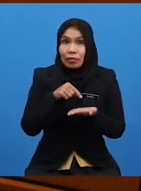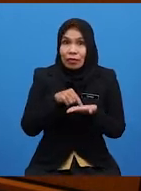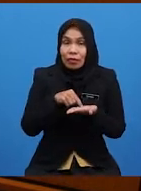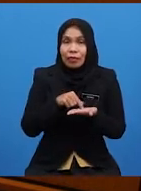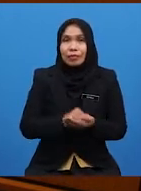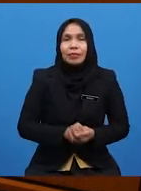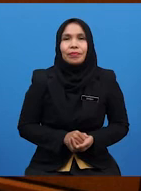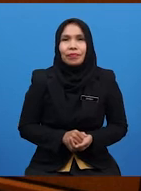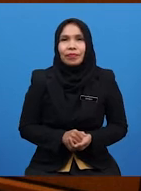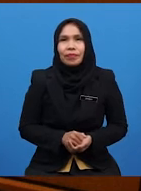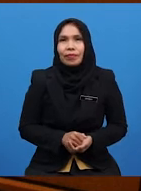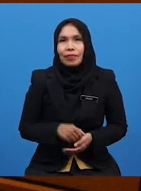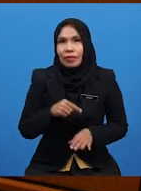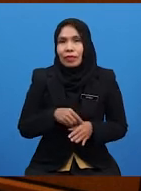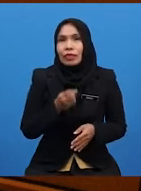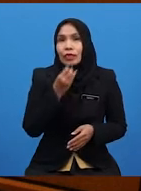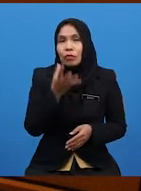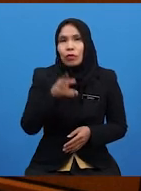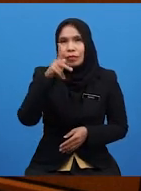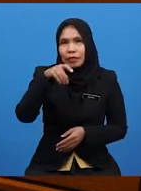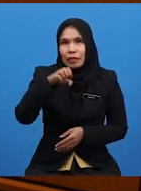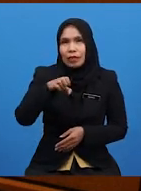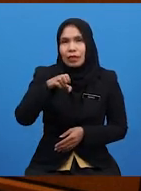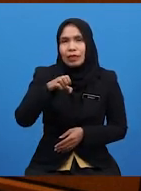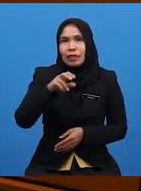inilah disebut sebagai penegasan